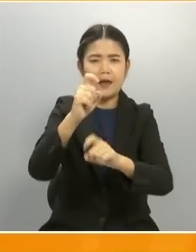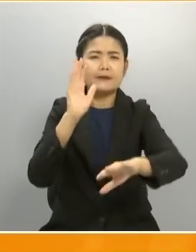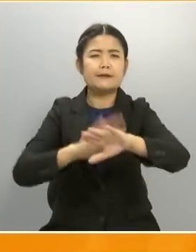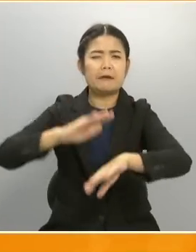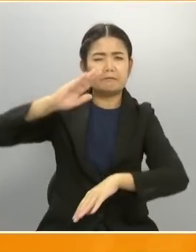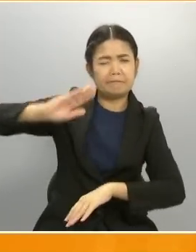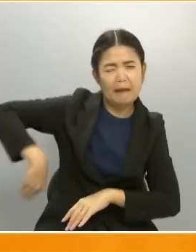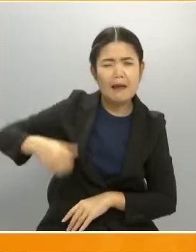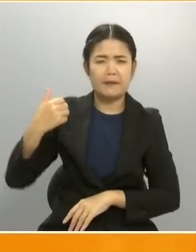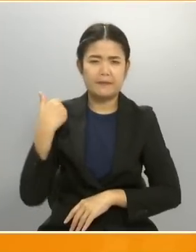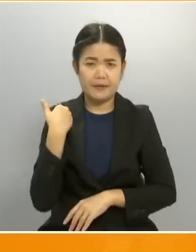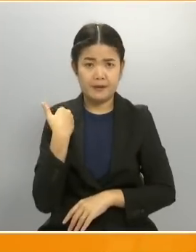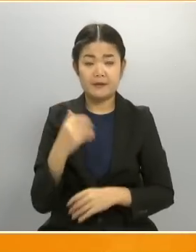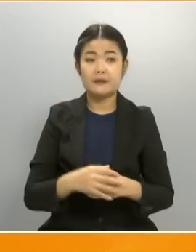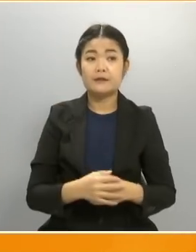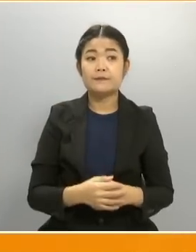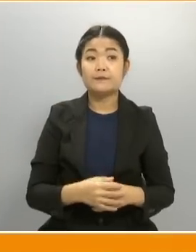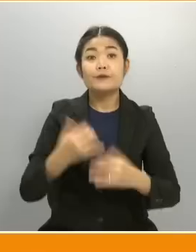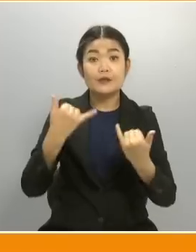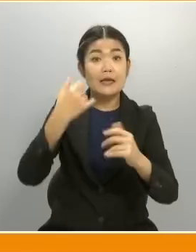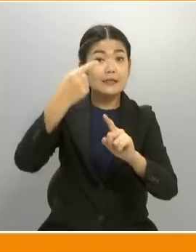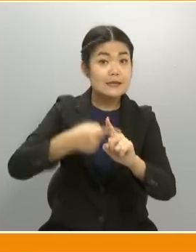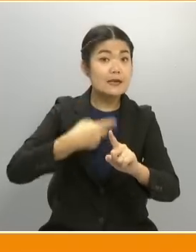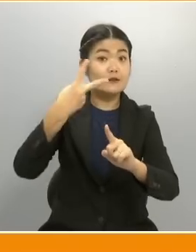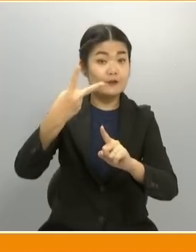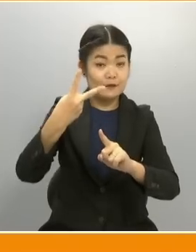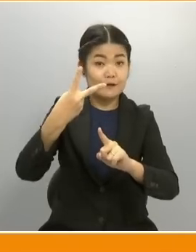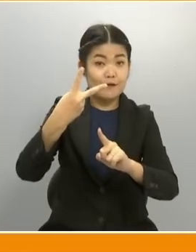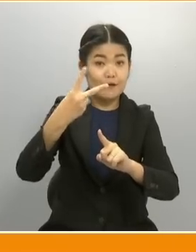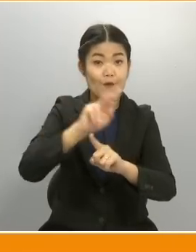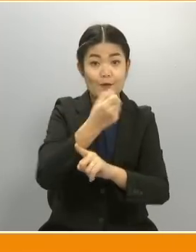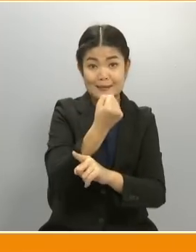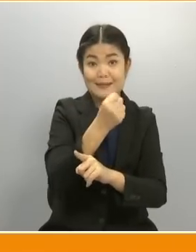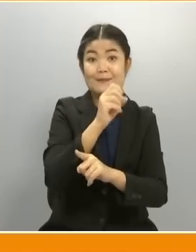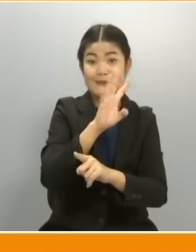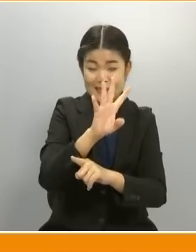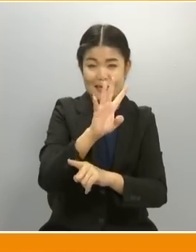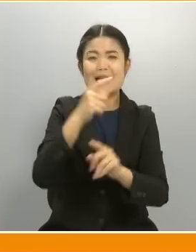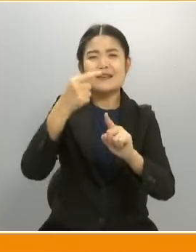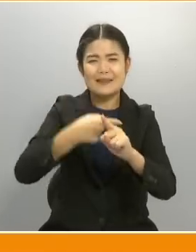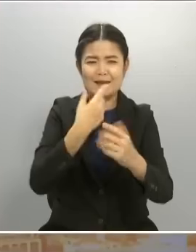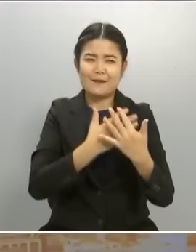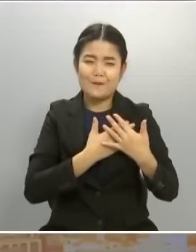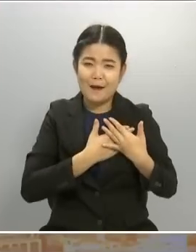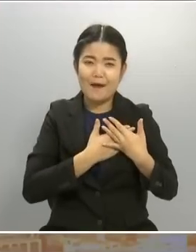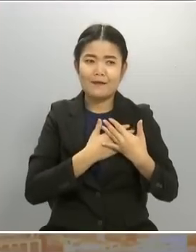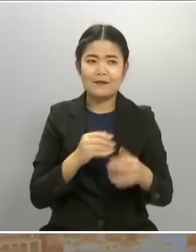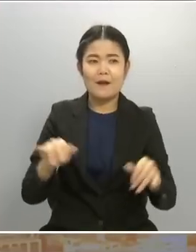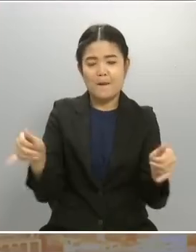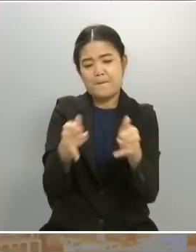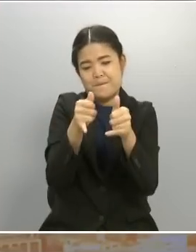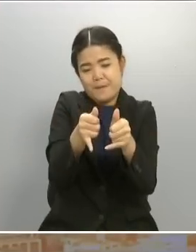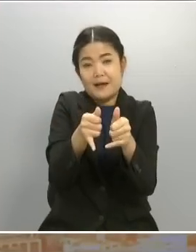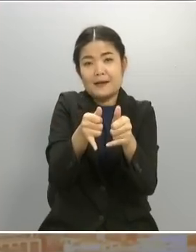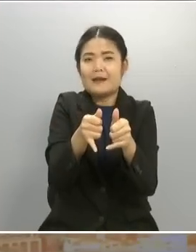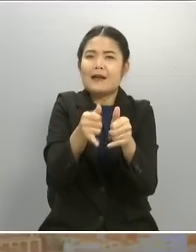นะคือช่วงนี้ค่ะเดือนแห่งความรักนะคะโดยเฉพาะ 14กุมภาพันธ์ค่ะคู่รักมักใช้โอกาสนี้แสดงออกถึงความรัก